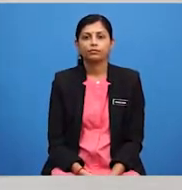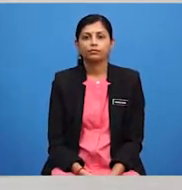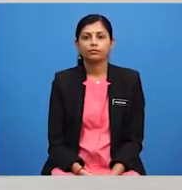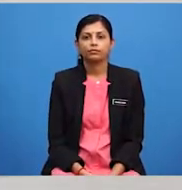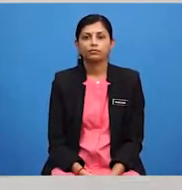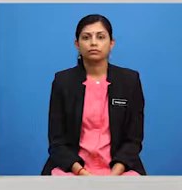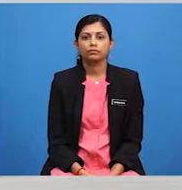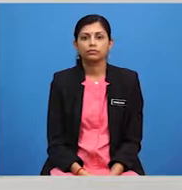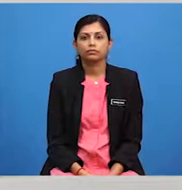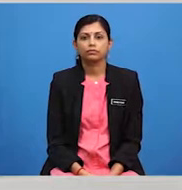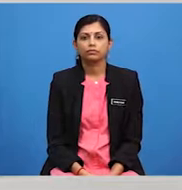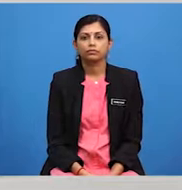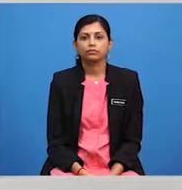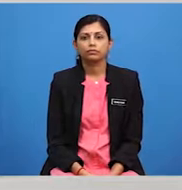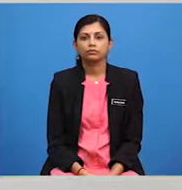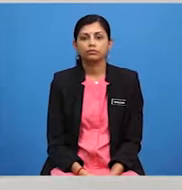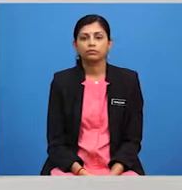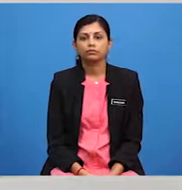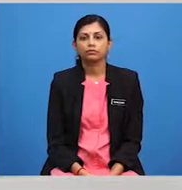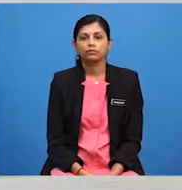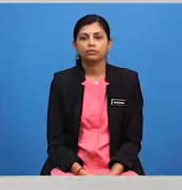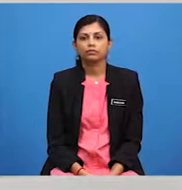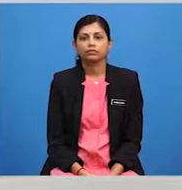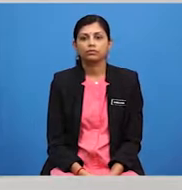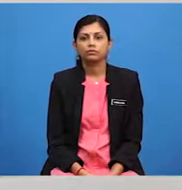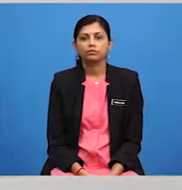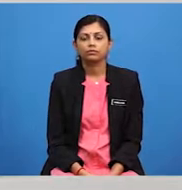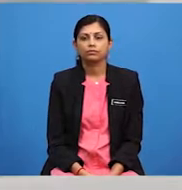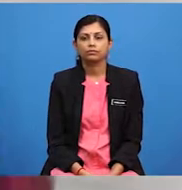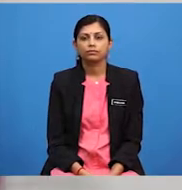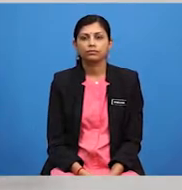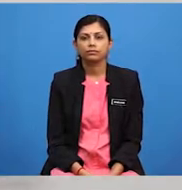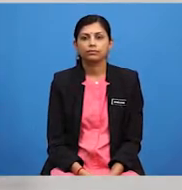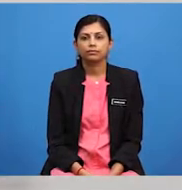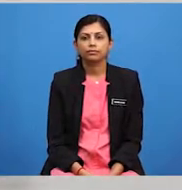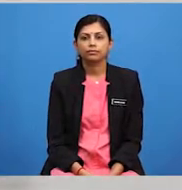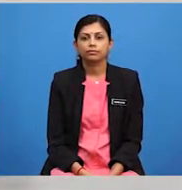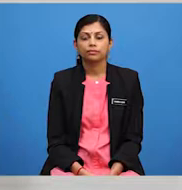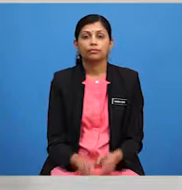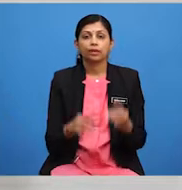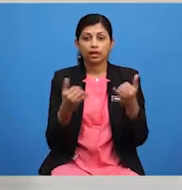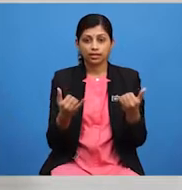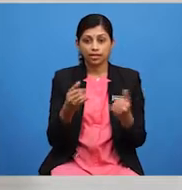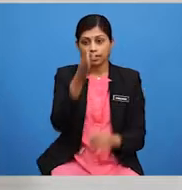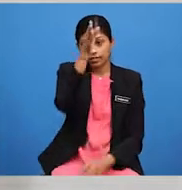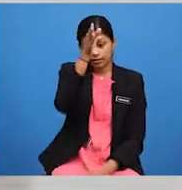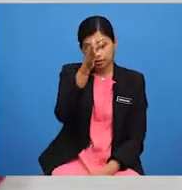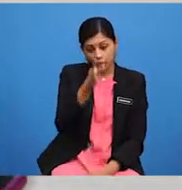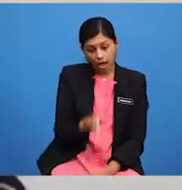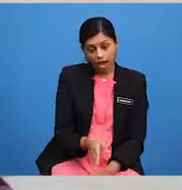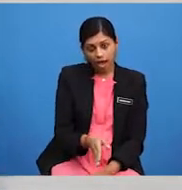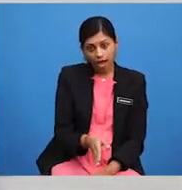Seterusnya, murid-murid perlu membina lakaran garisan menegak di tengah-tengah garis